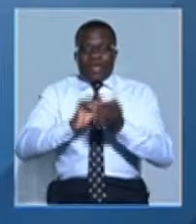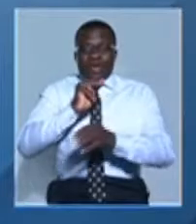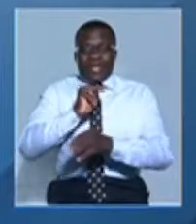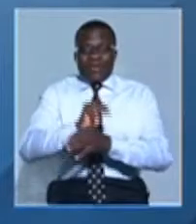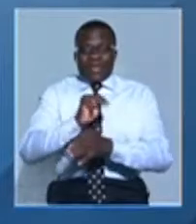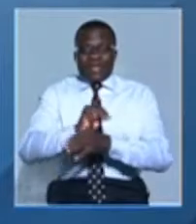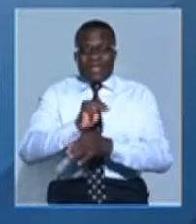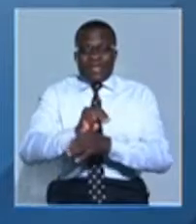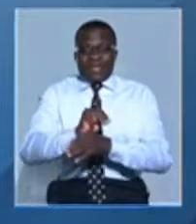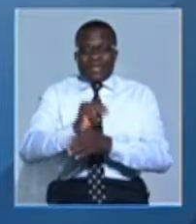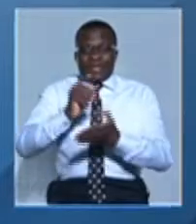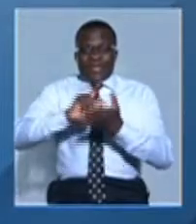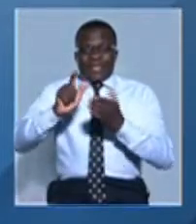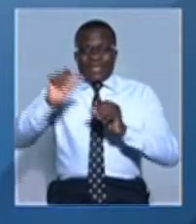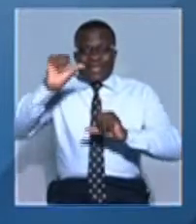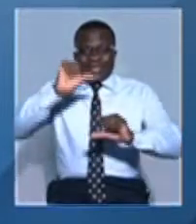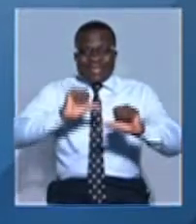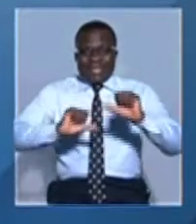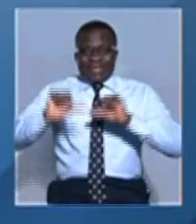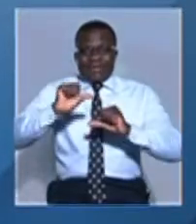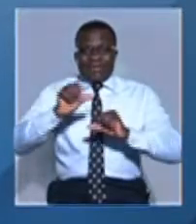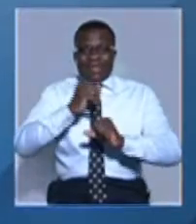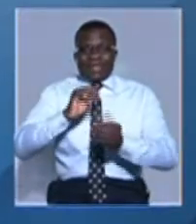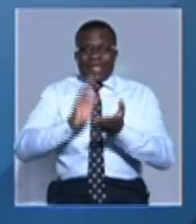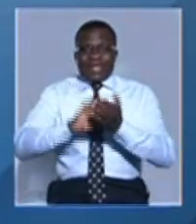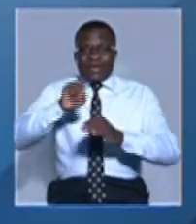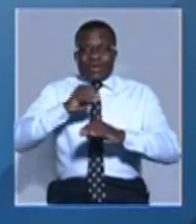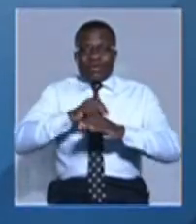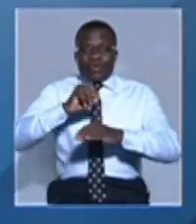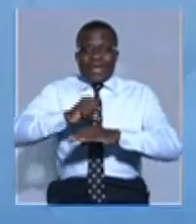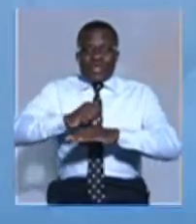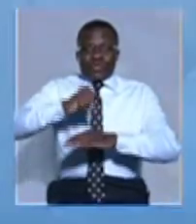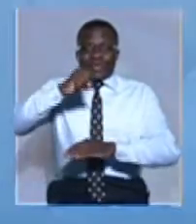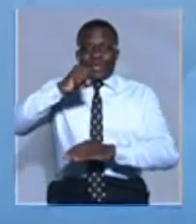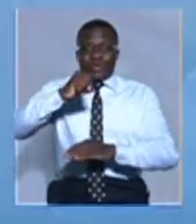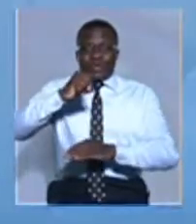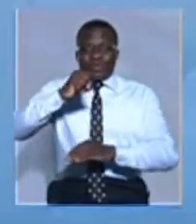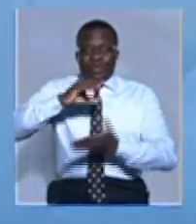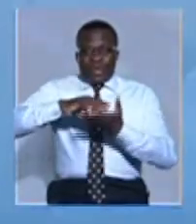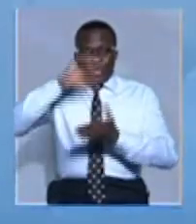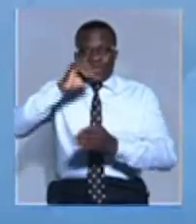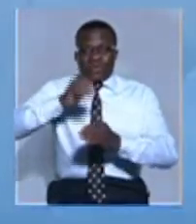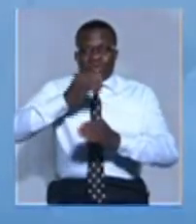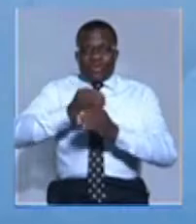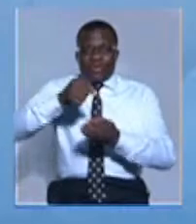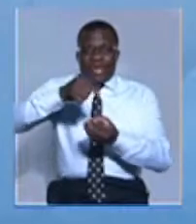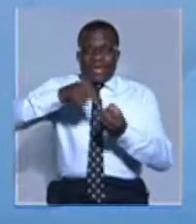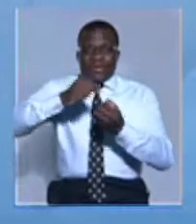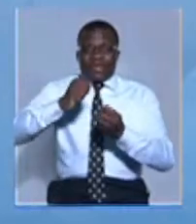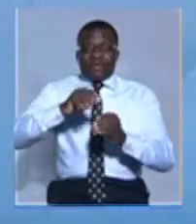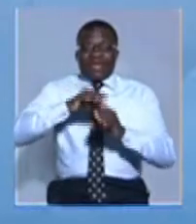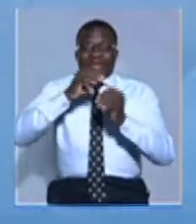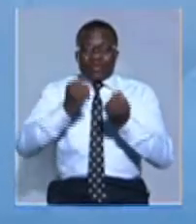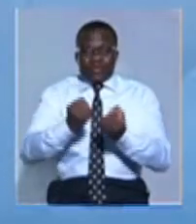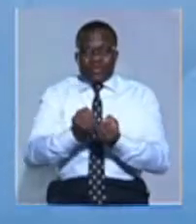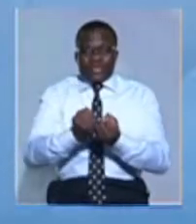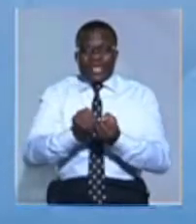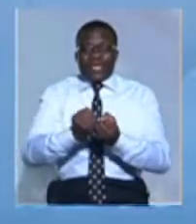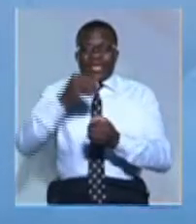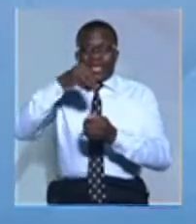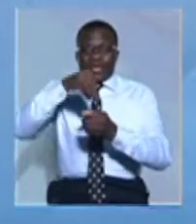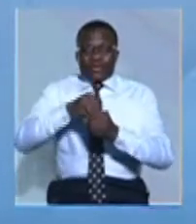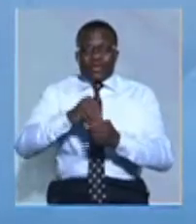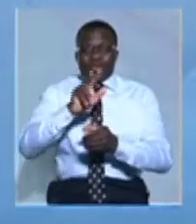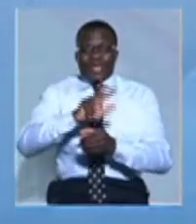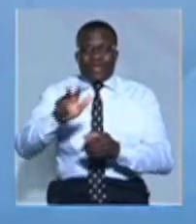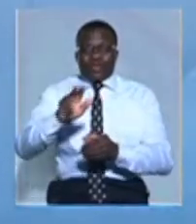métiers, de lycées scientifiques et d'écoles normales supérieures. Les études d'impact environnemental et social concernent